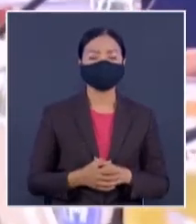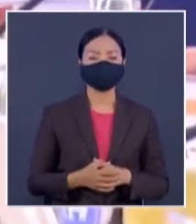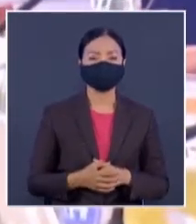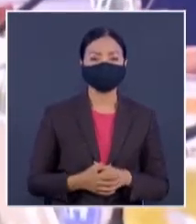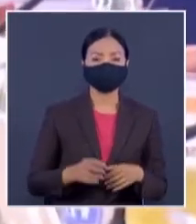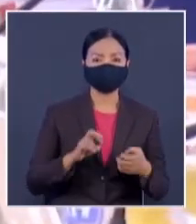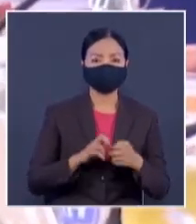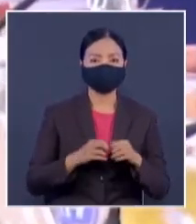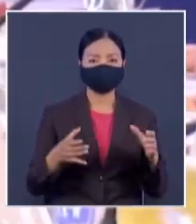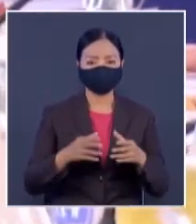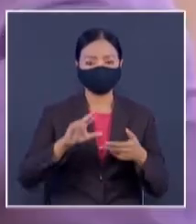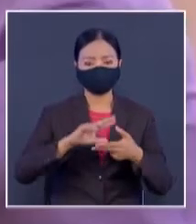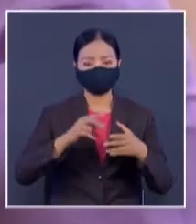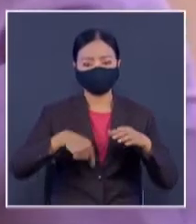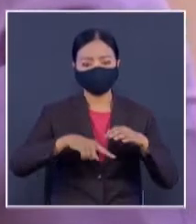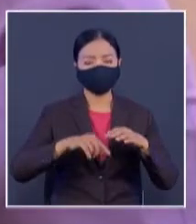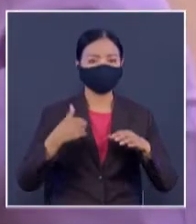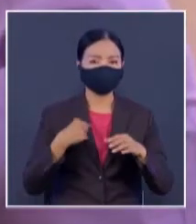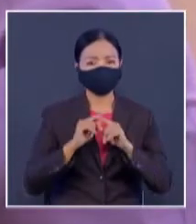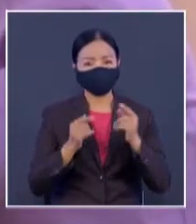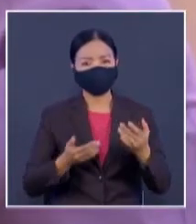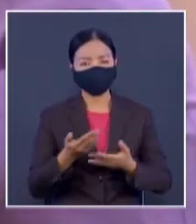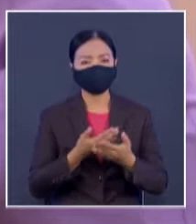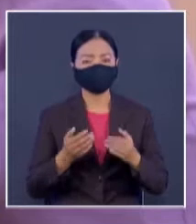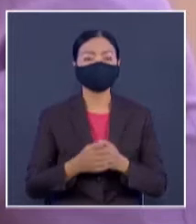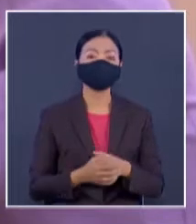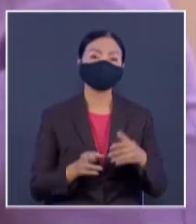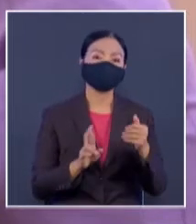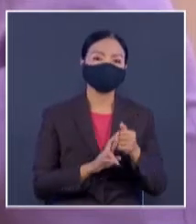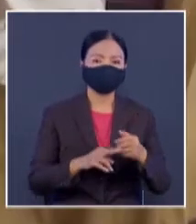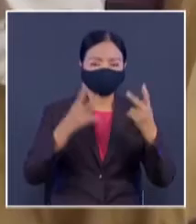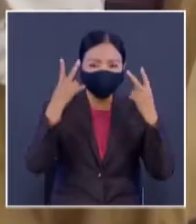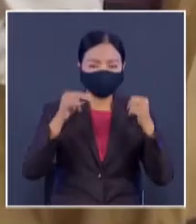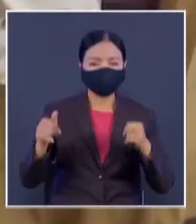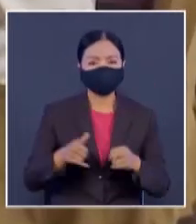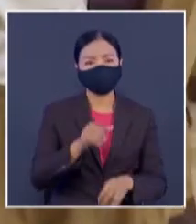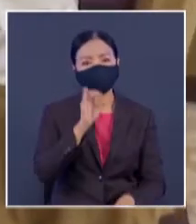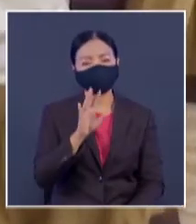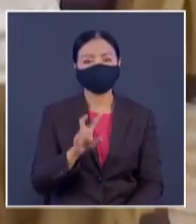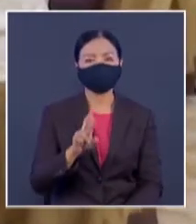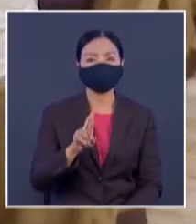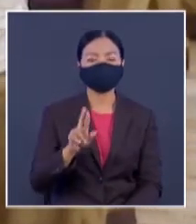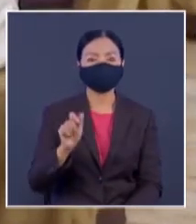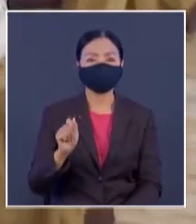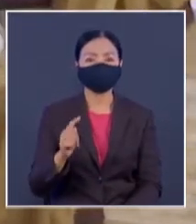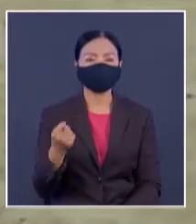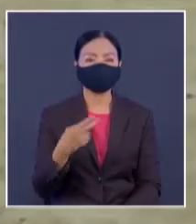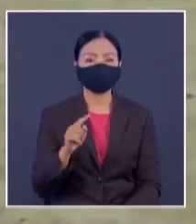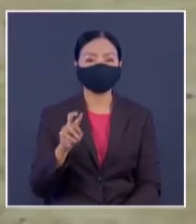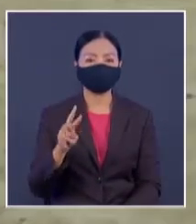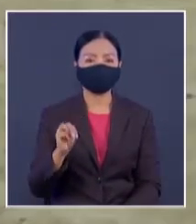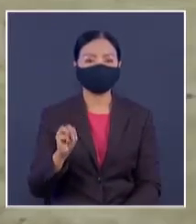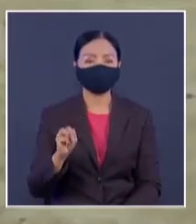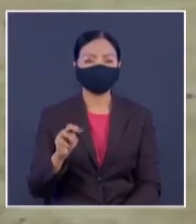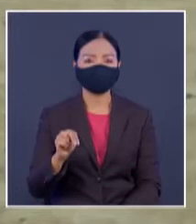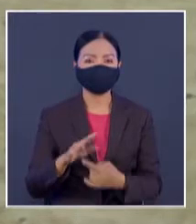ถึงปัญหาภายในพรรคพลังประชารัฐพลเอกประวิตรวงษ์สุวรรณรองนายกรัฐมนตรียังคงยืนยันครับว่าร้อยเอกธรรมนัสพรหมเผ่ายังคงทำหน้